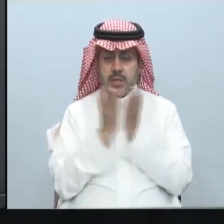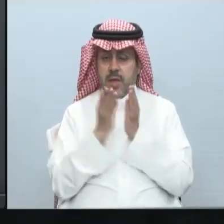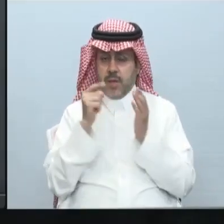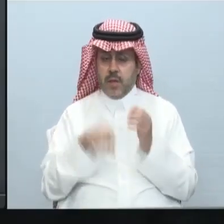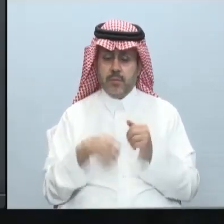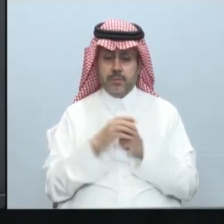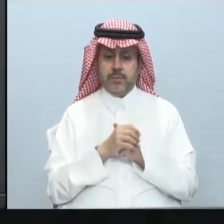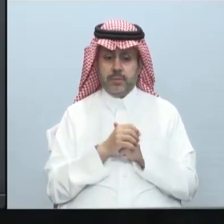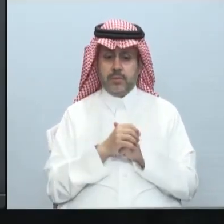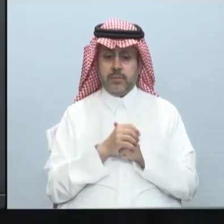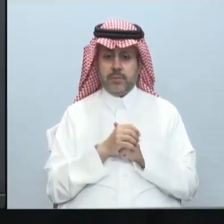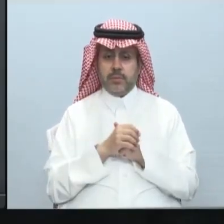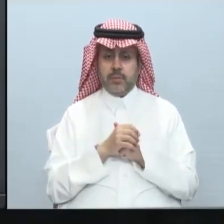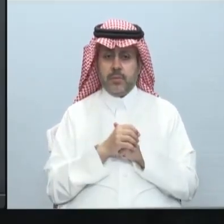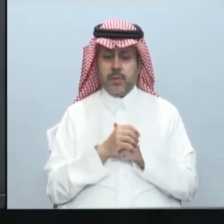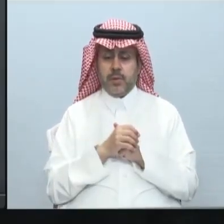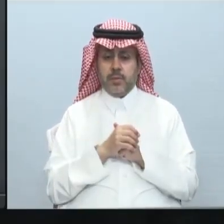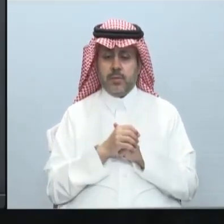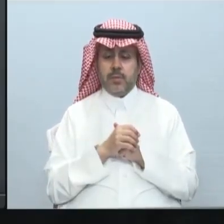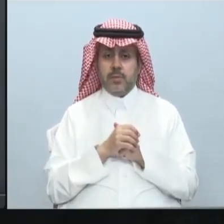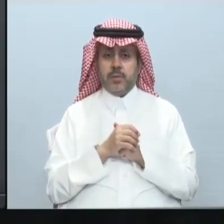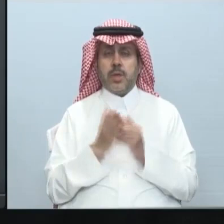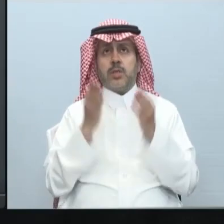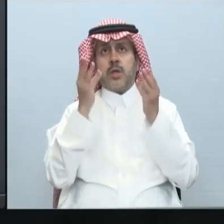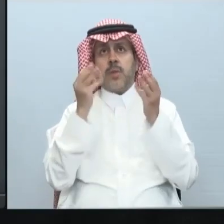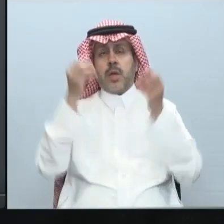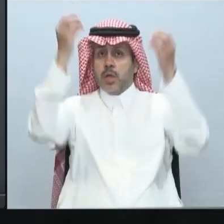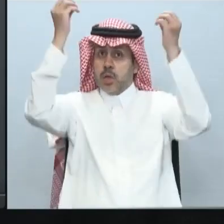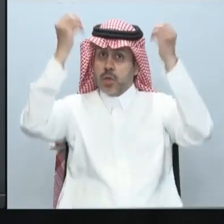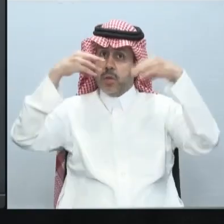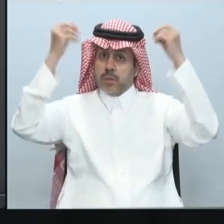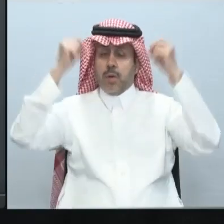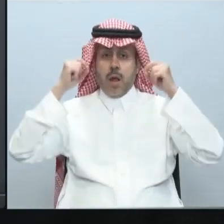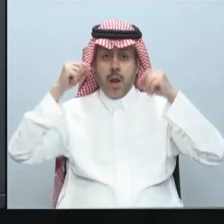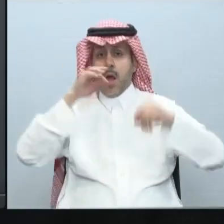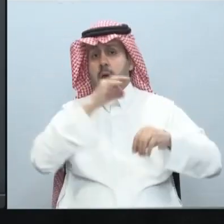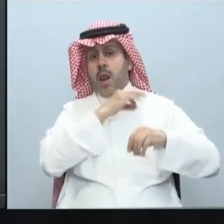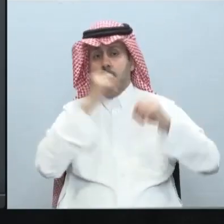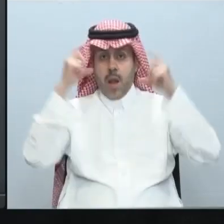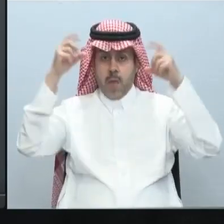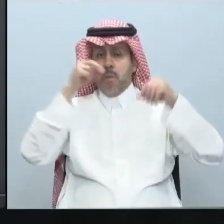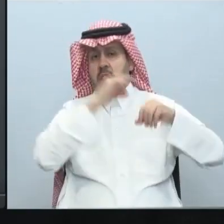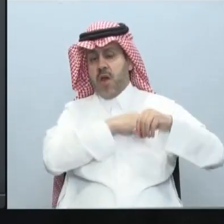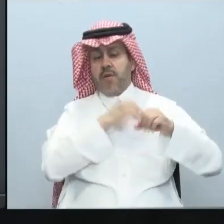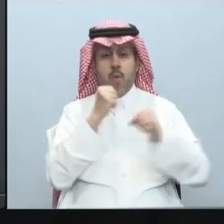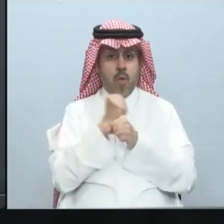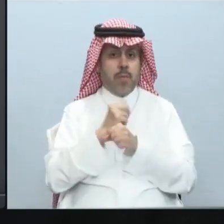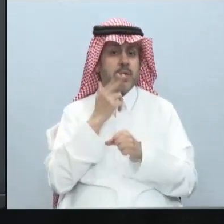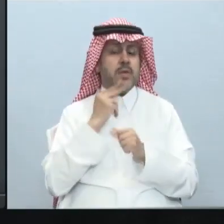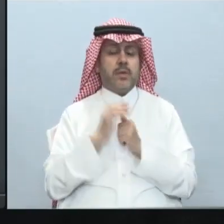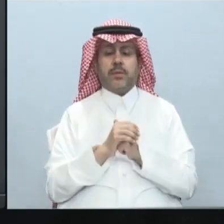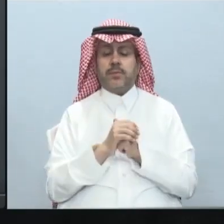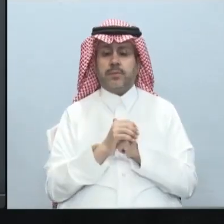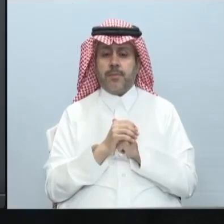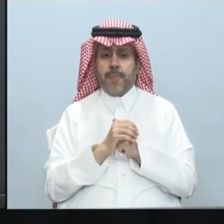وتوفيقه قد انتهينا من درسنا لهذا اليوم نسال الله ان يرزقني واياكم العلم النافع والعمل الصالح والهدى والتقى